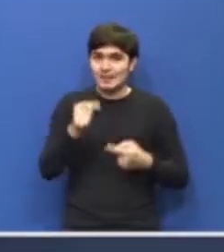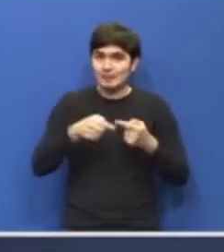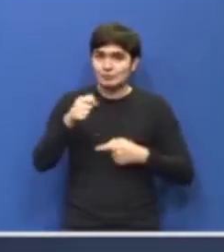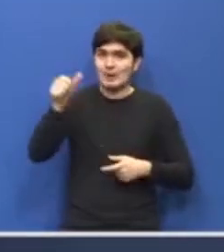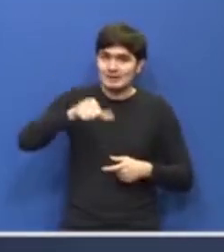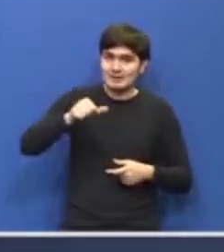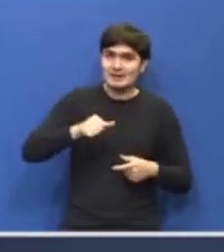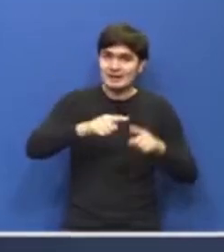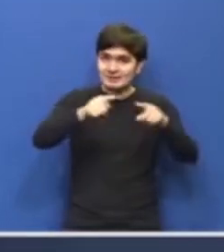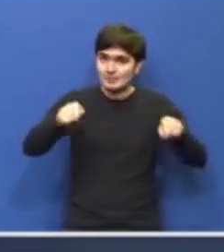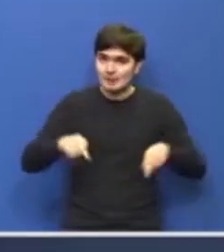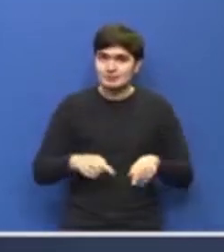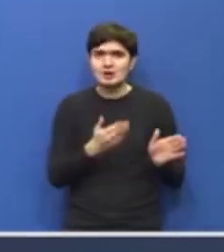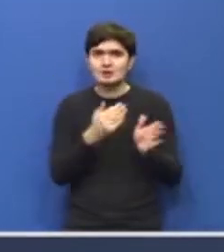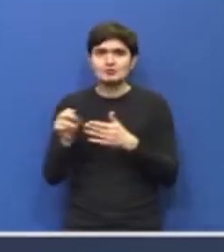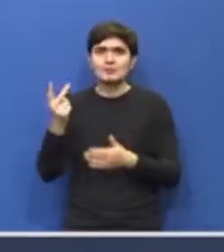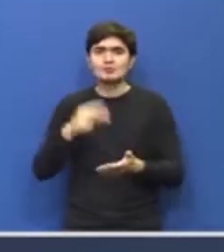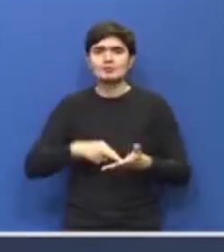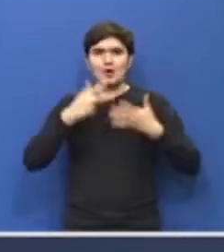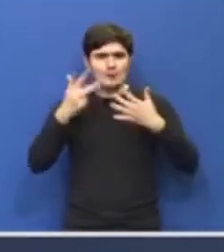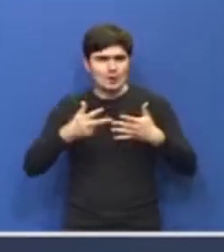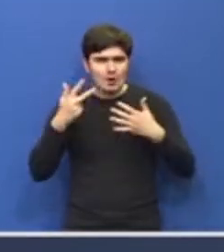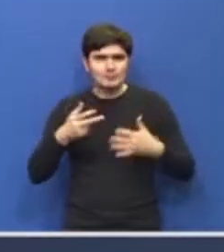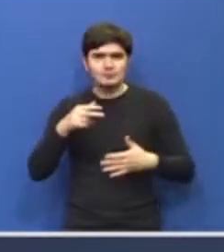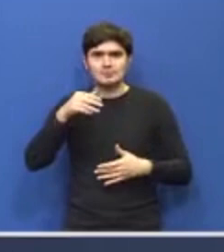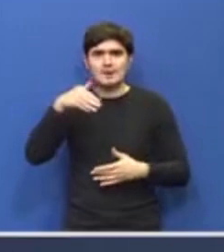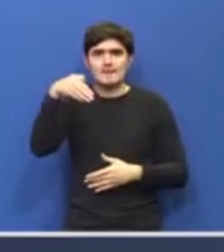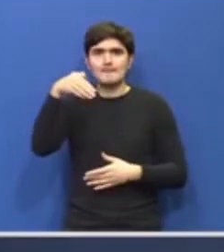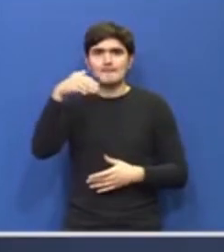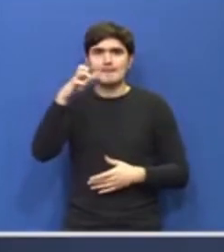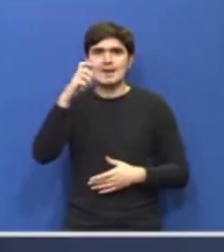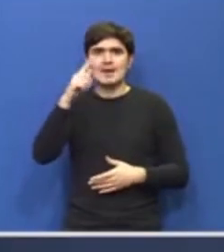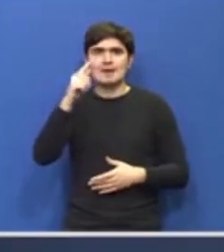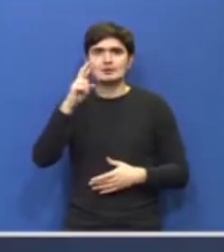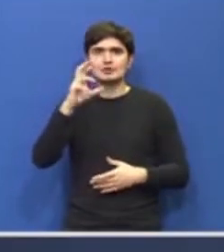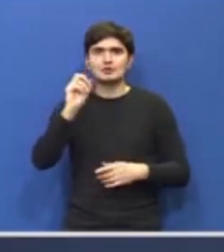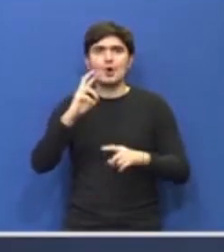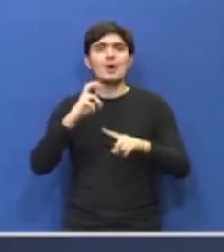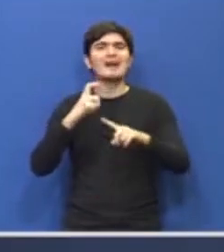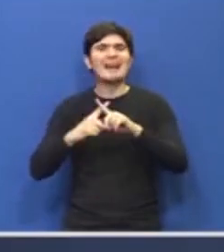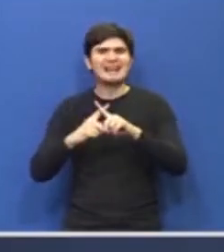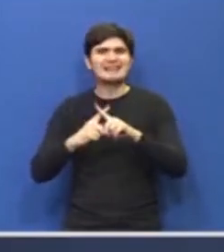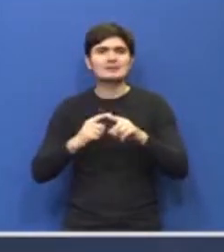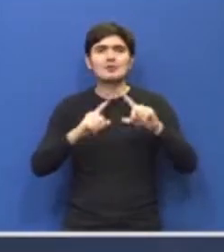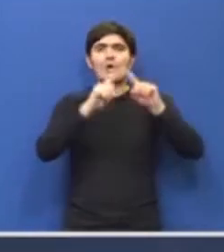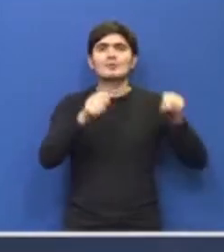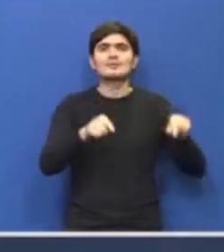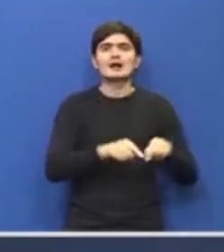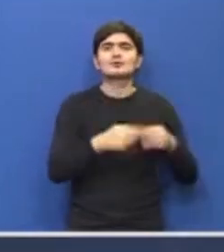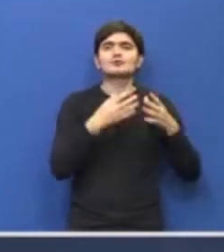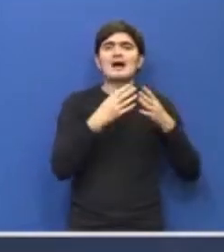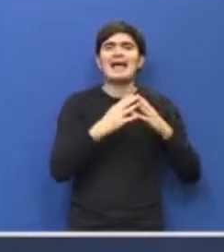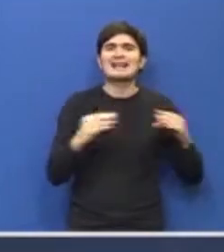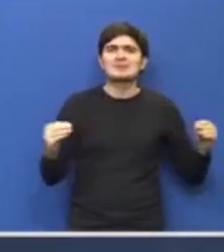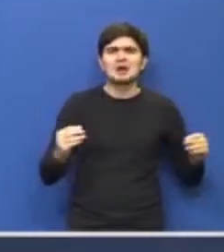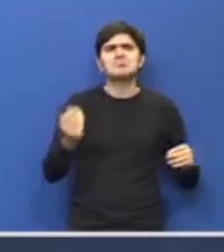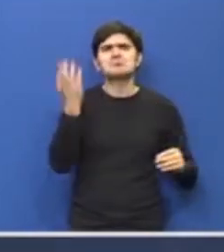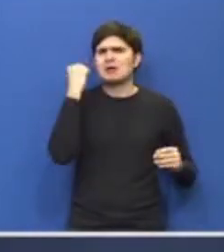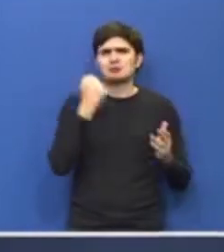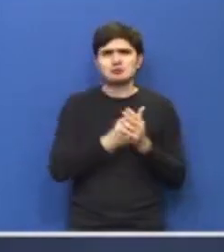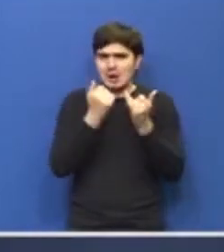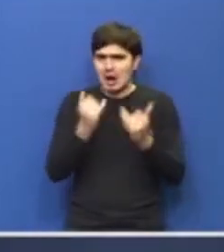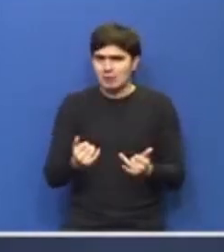Din 2018, Metrorex nu a mai, de când a expirat acest contract, toți banii care au